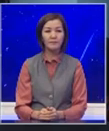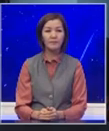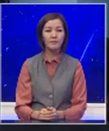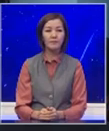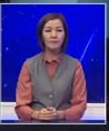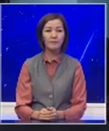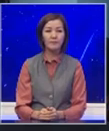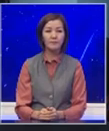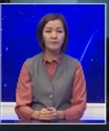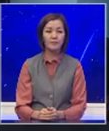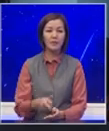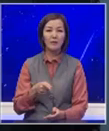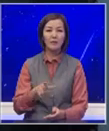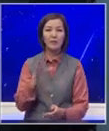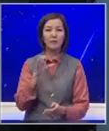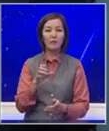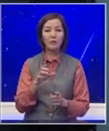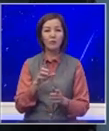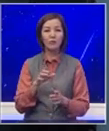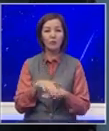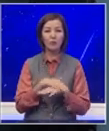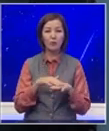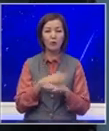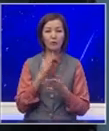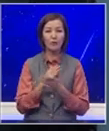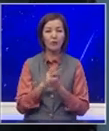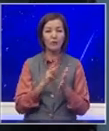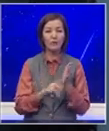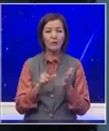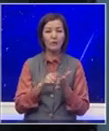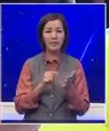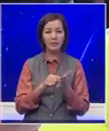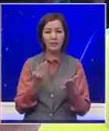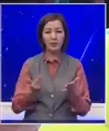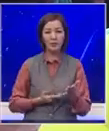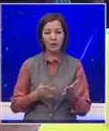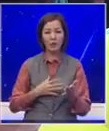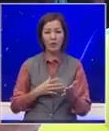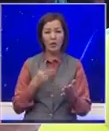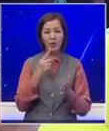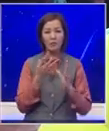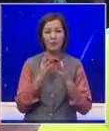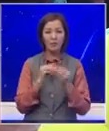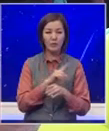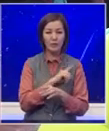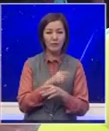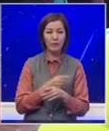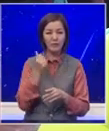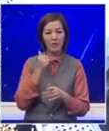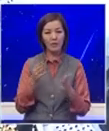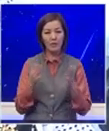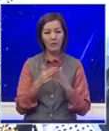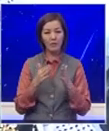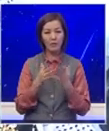Қоңыр ауылында 1500-ге жуық тұрғын бар, оның 80-і зейнеткерлер. Аядай ғана ауыл болса да, ауыз біршілікті. Қарттар гүніне орай әкімдік